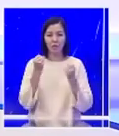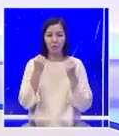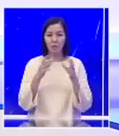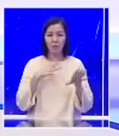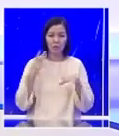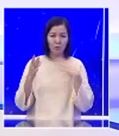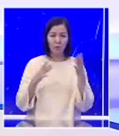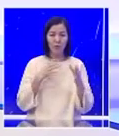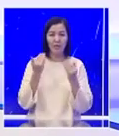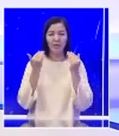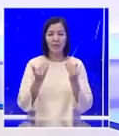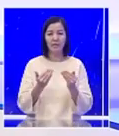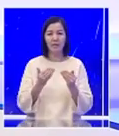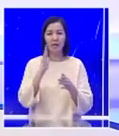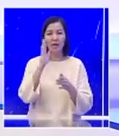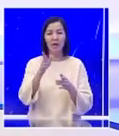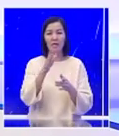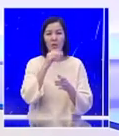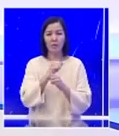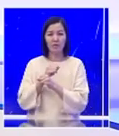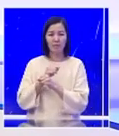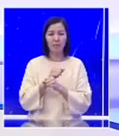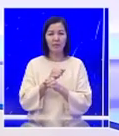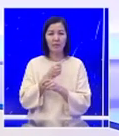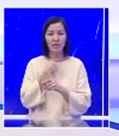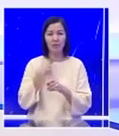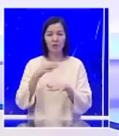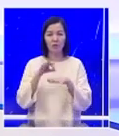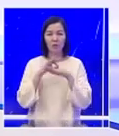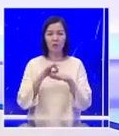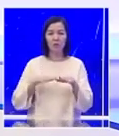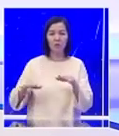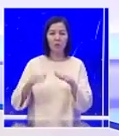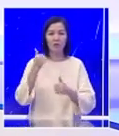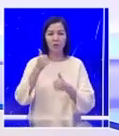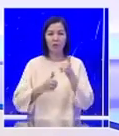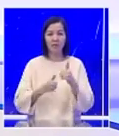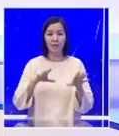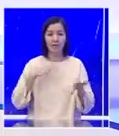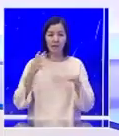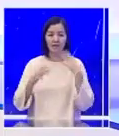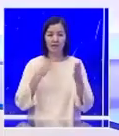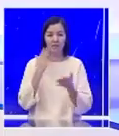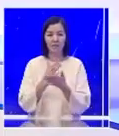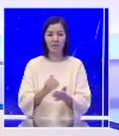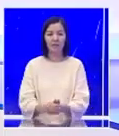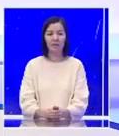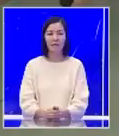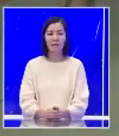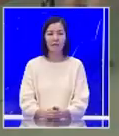еткен. Қазір олар алдағы демалыс күндері облыс орталығында өтетін өңірлік жарысқа дайындалып жатыр.